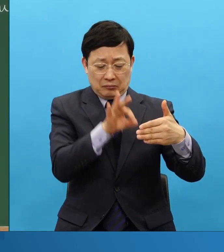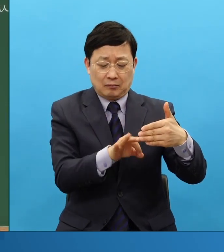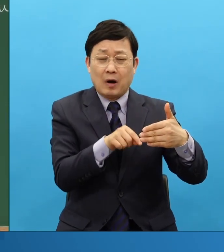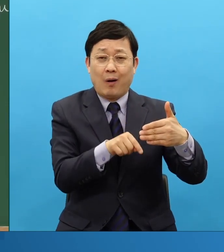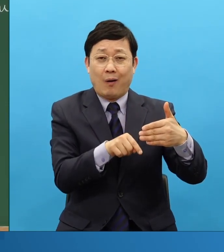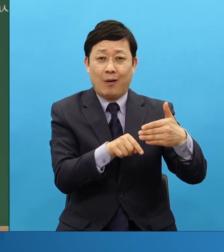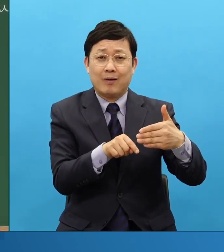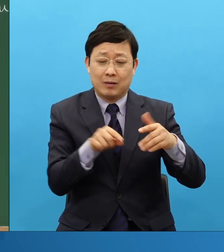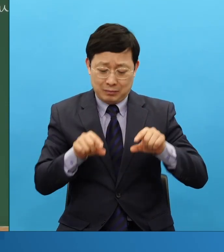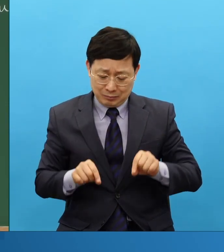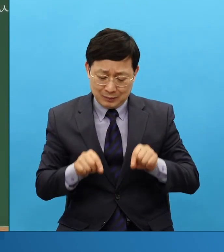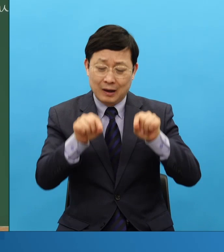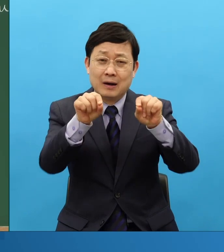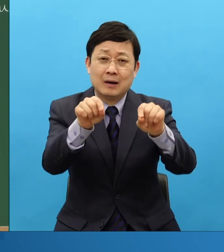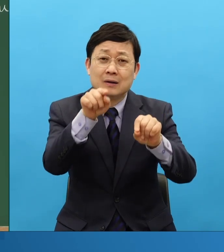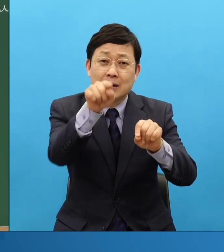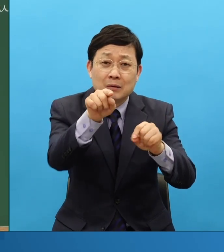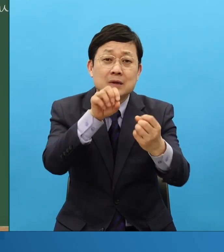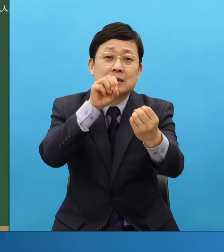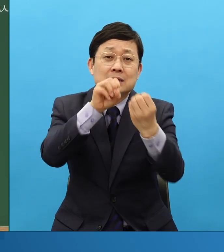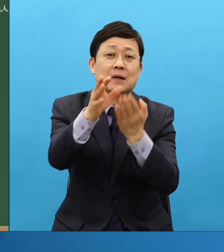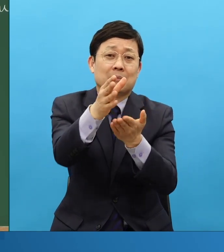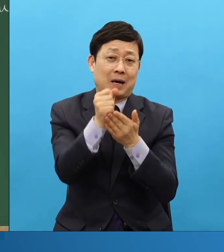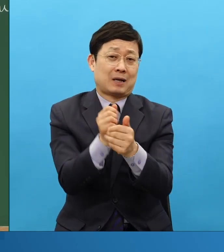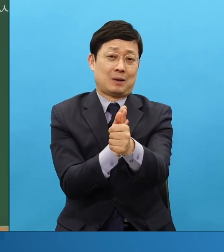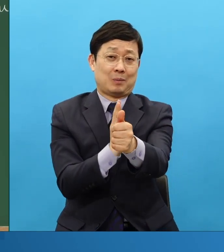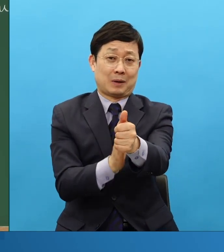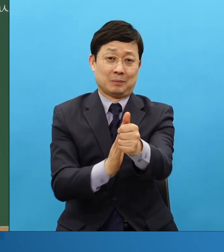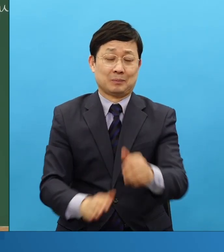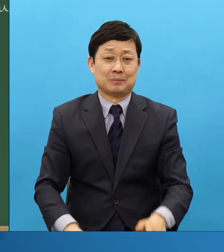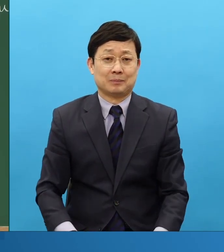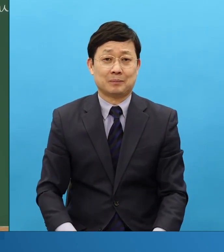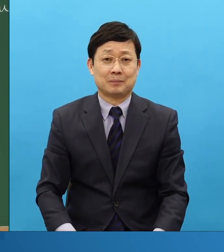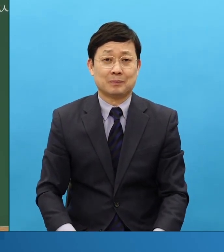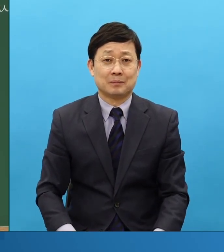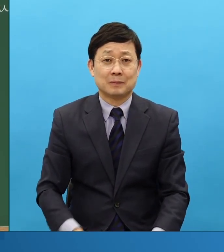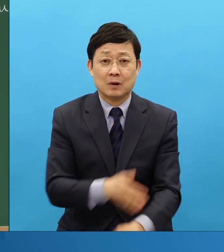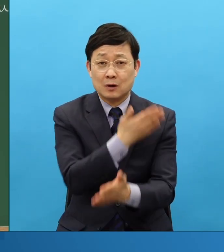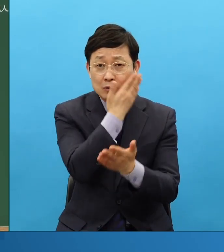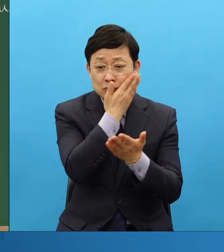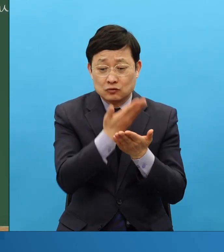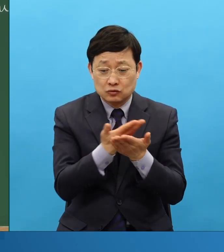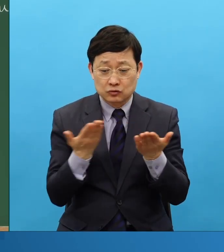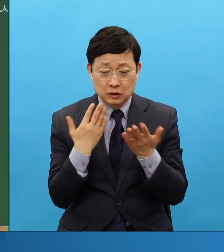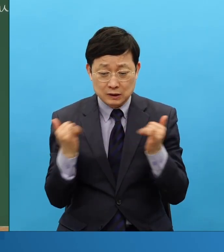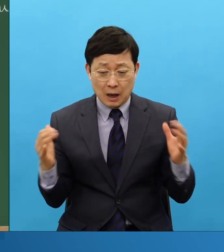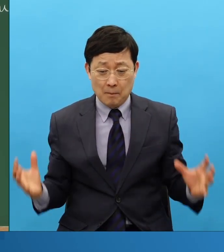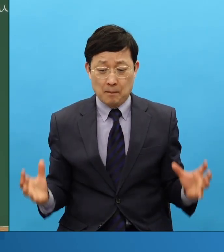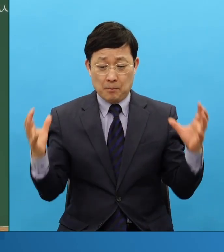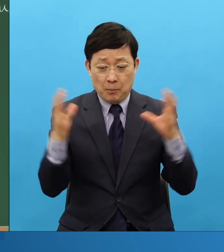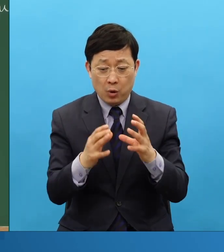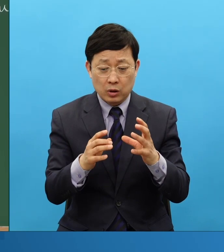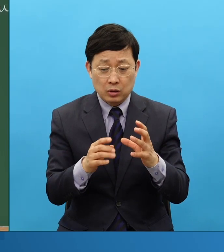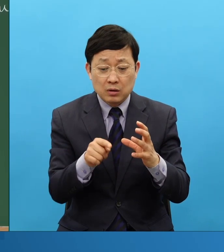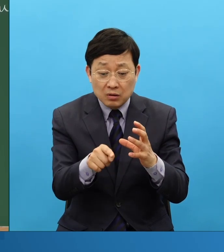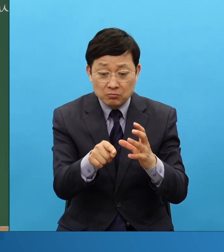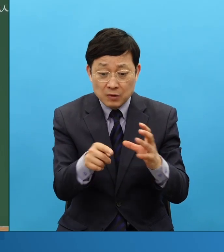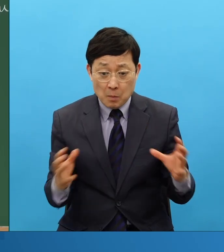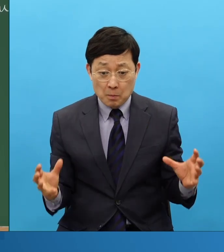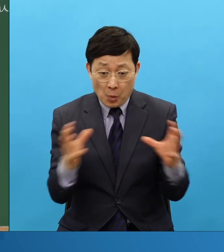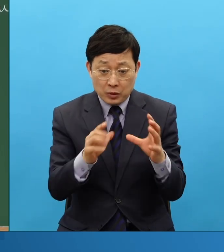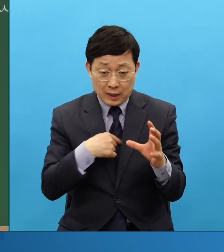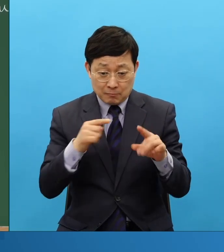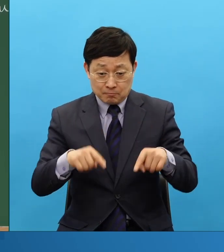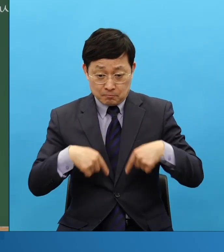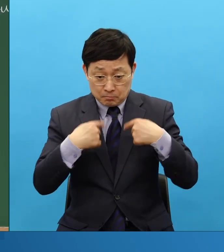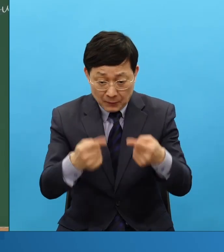no other reason. All church officers must restore. 그러면 this. 중직자 모임이 왜 가느냐? 가는 것 자체가 응답이 되는 거예요. Then why do we